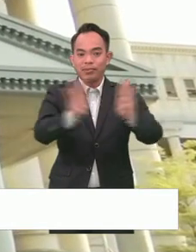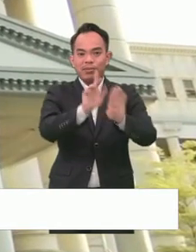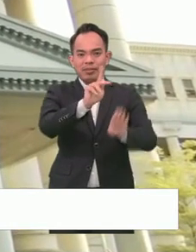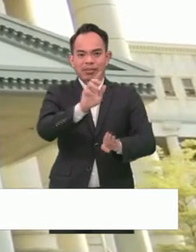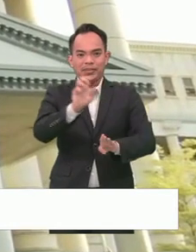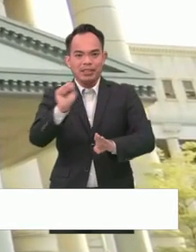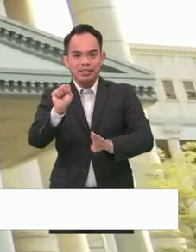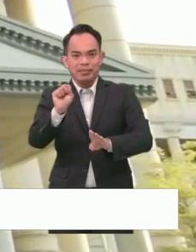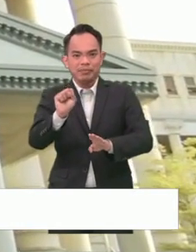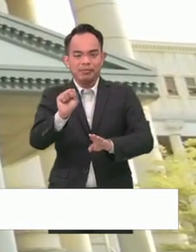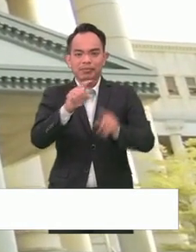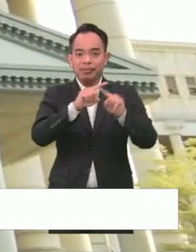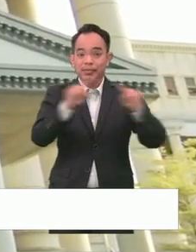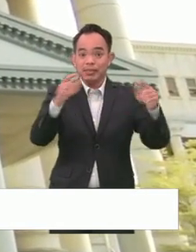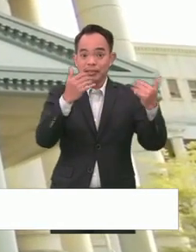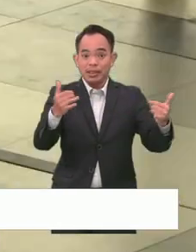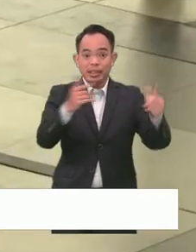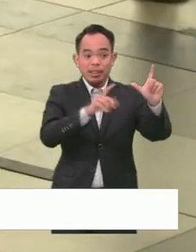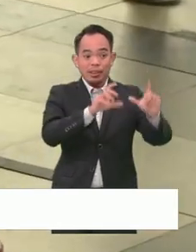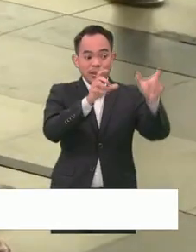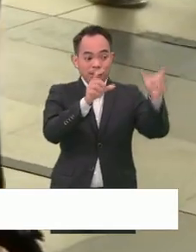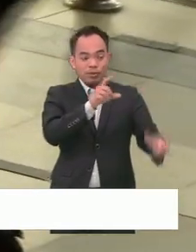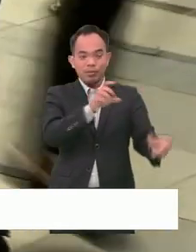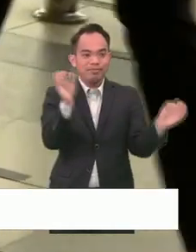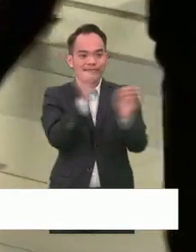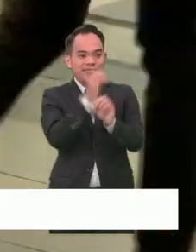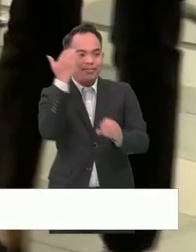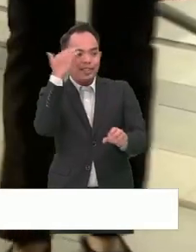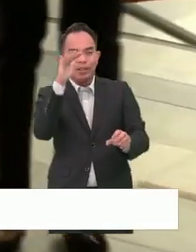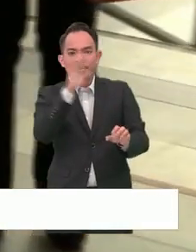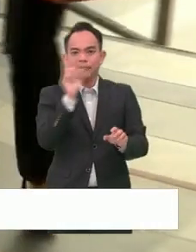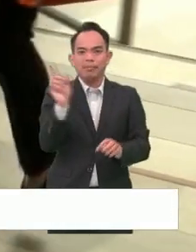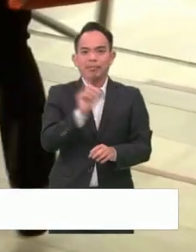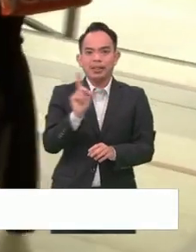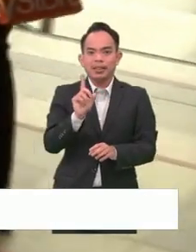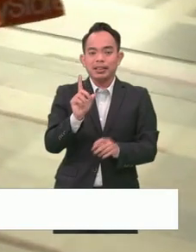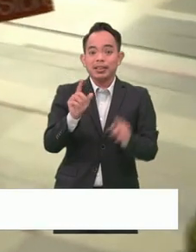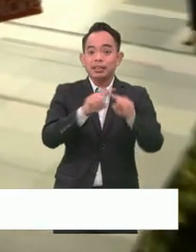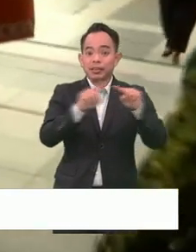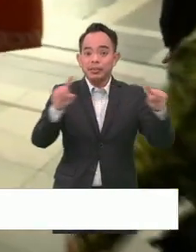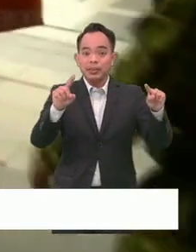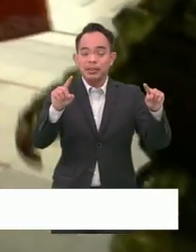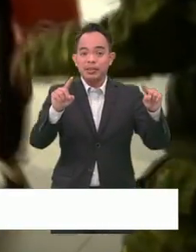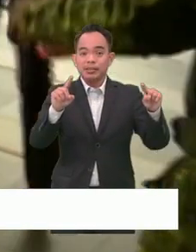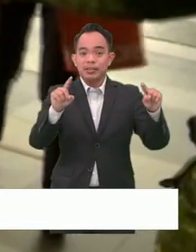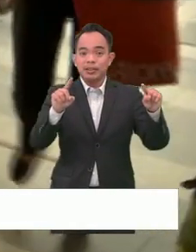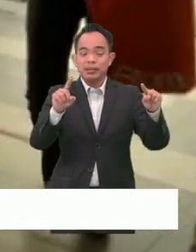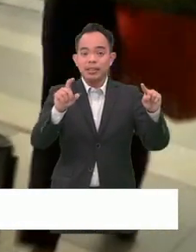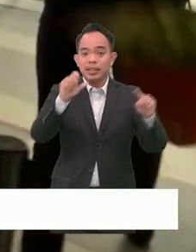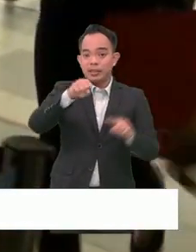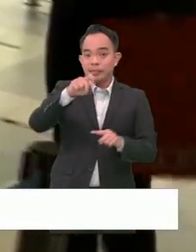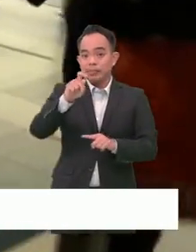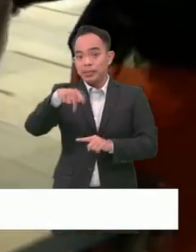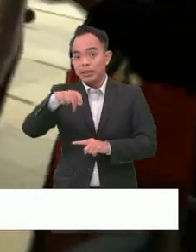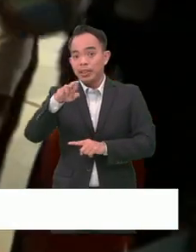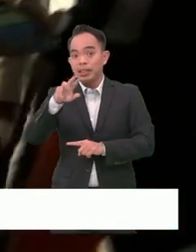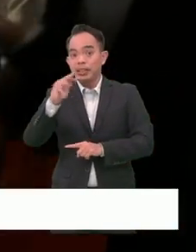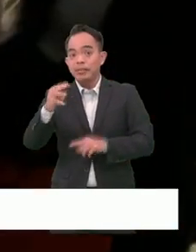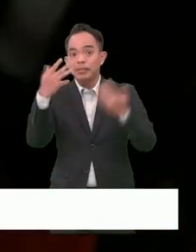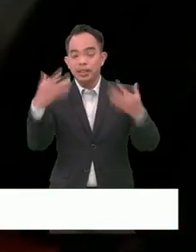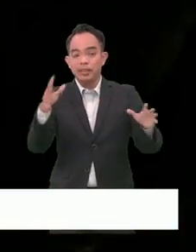zakat ini keberadaan dulu masih tidak dapat dikenal pasti meskipun mencegah setelah